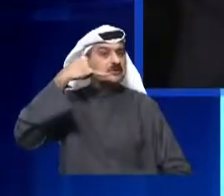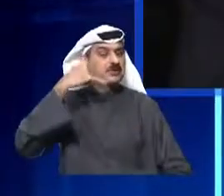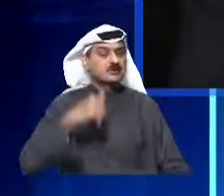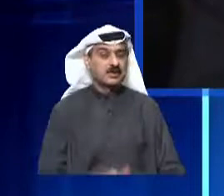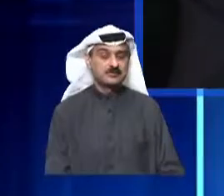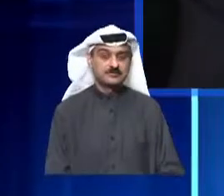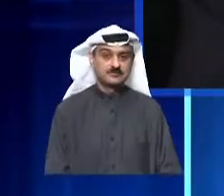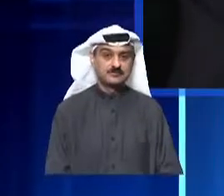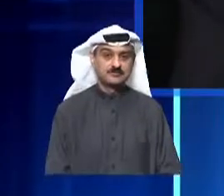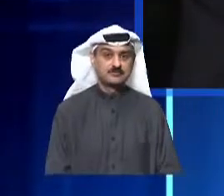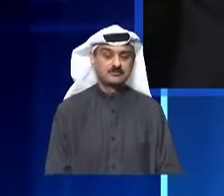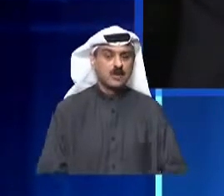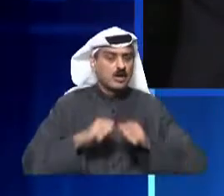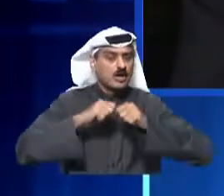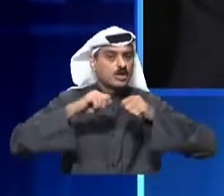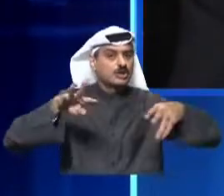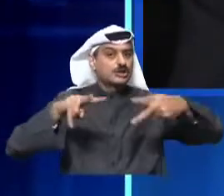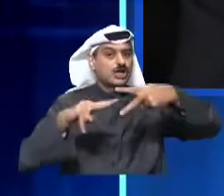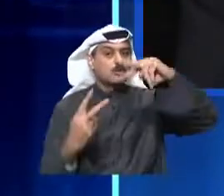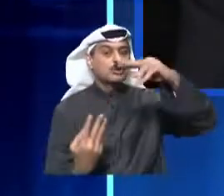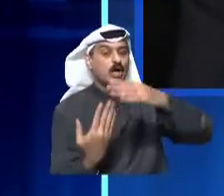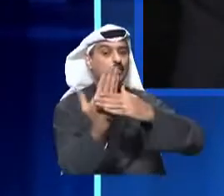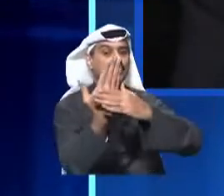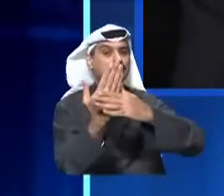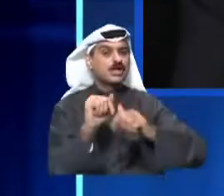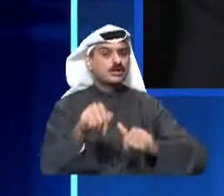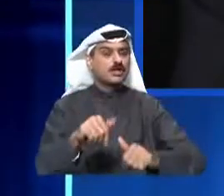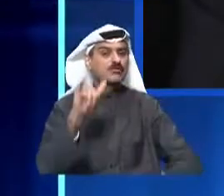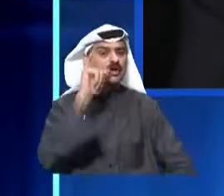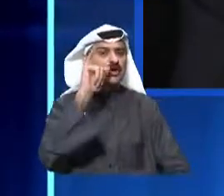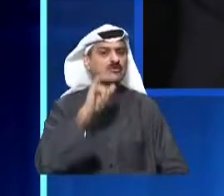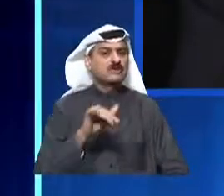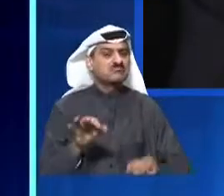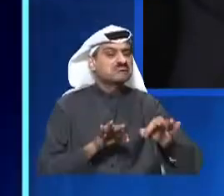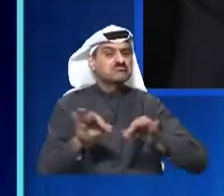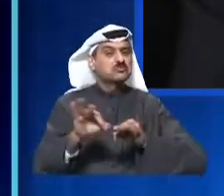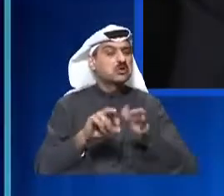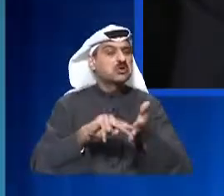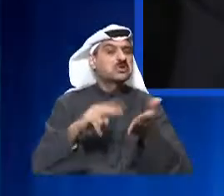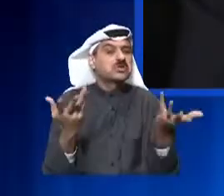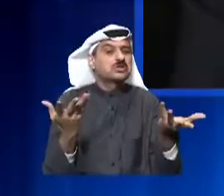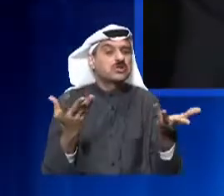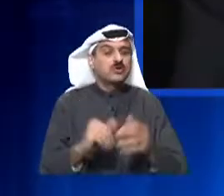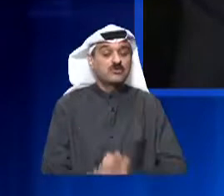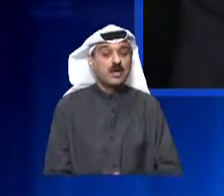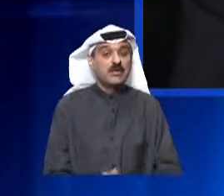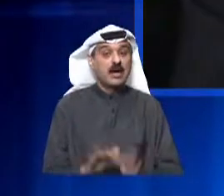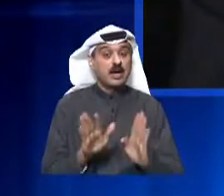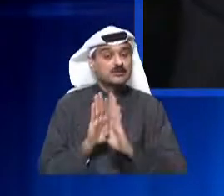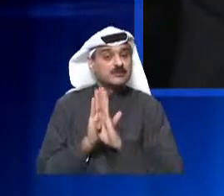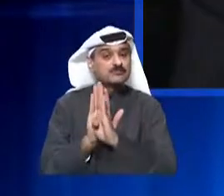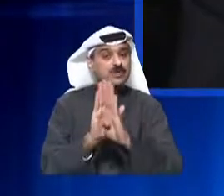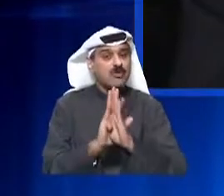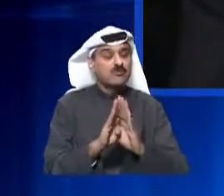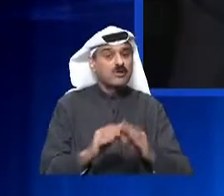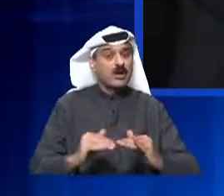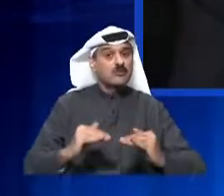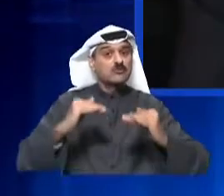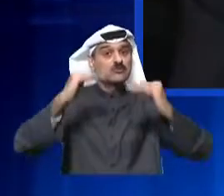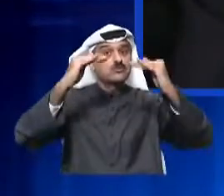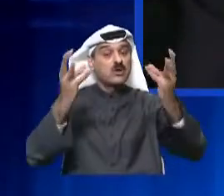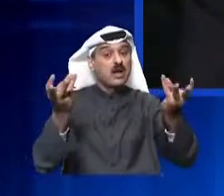التحية، أمام انتشار المتحور أوميكرون في بريطانيا، ما هي الخطة الحكومية القادمة لمواجهة هذا الارتفاع في بريطانيا؟